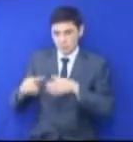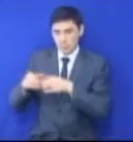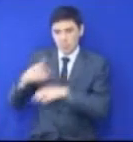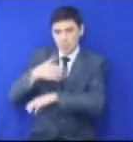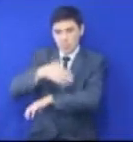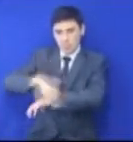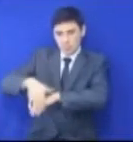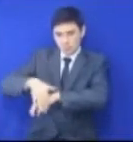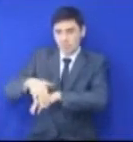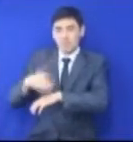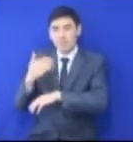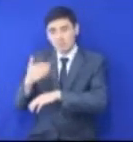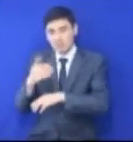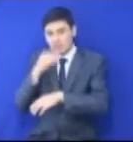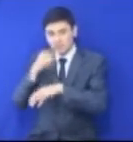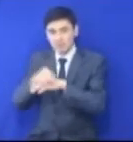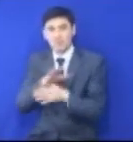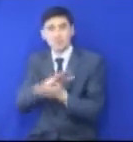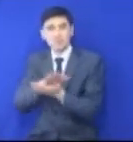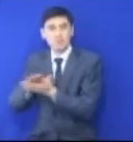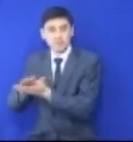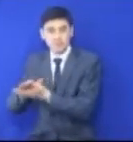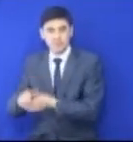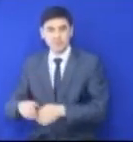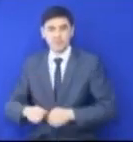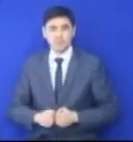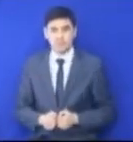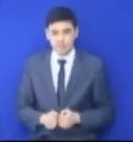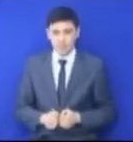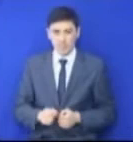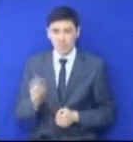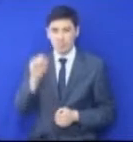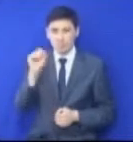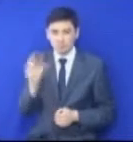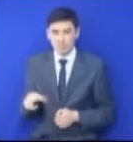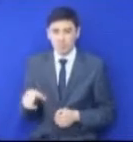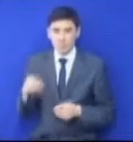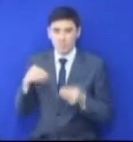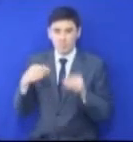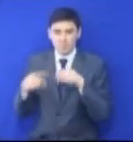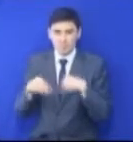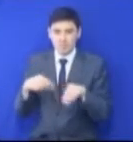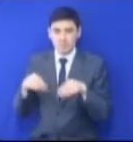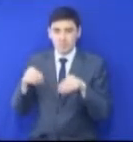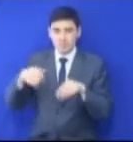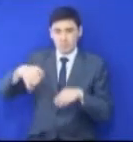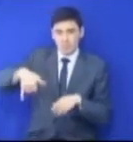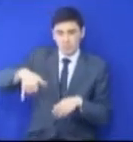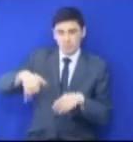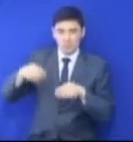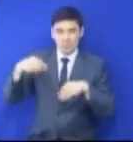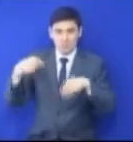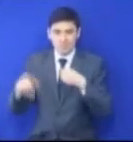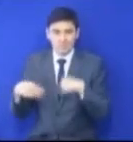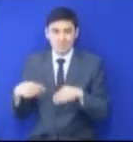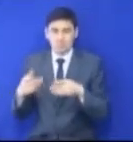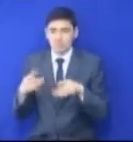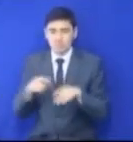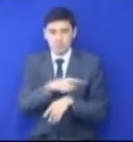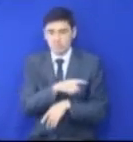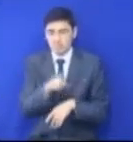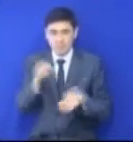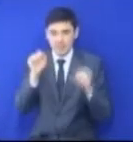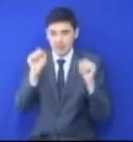улицы, утвержденные акимом города. Очень много пластиковых пакетов, полиэтиленовых пластиковых бутылок, ну